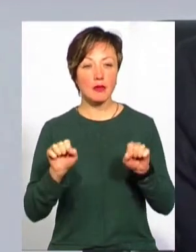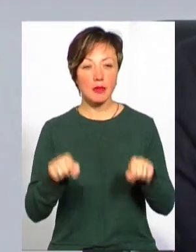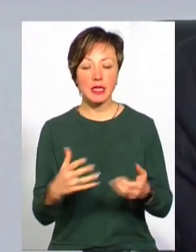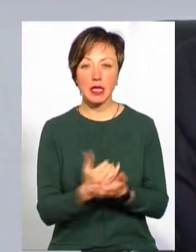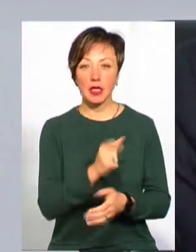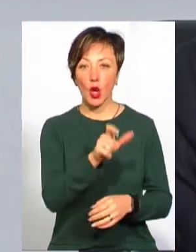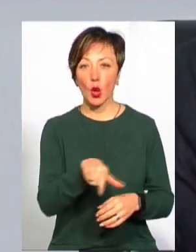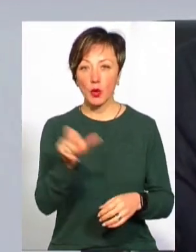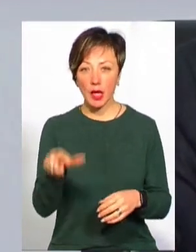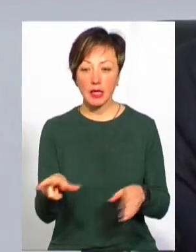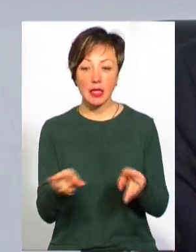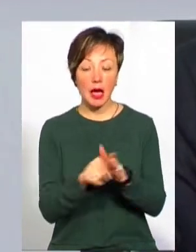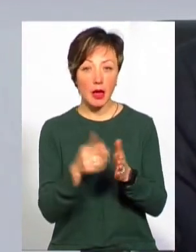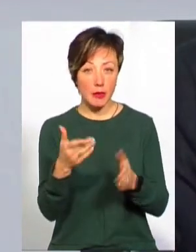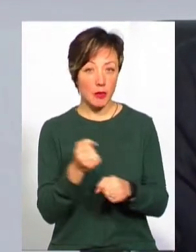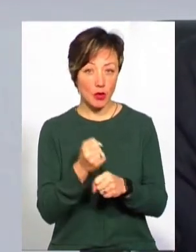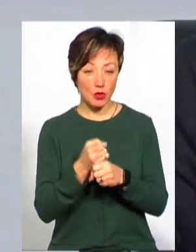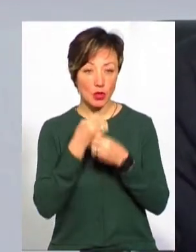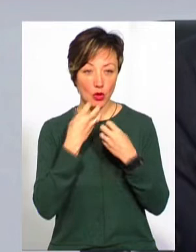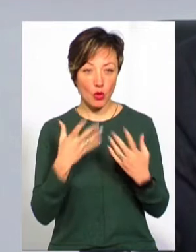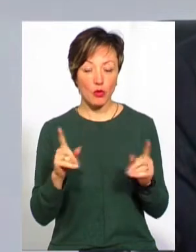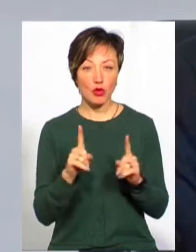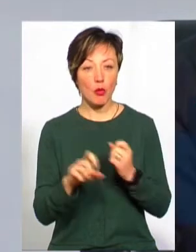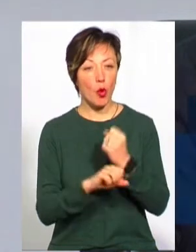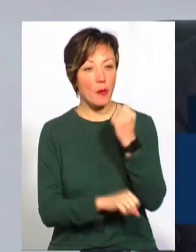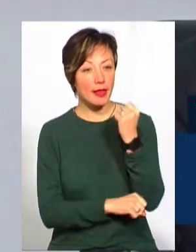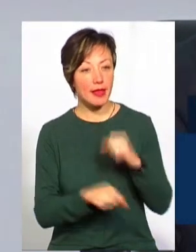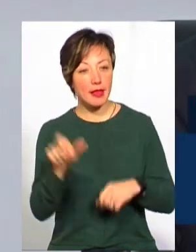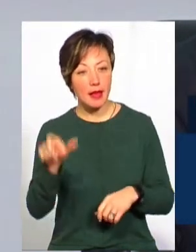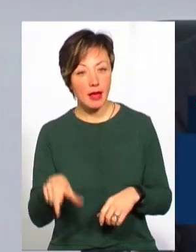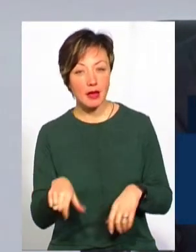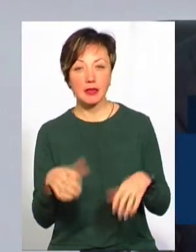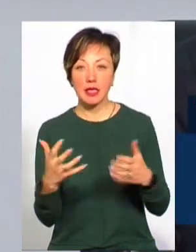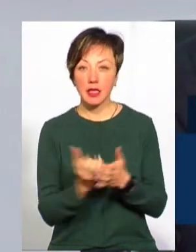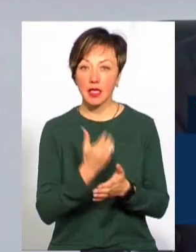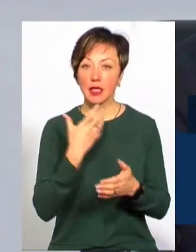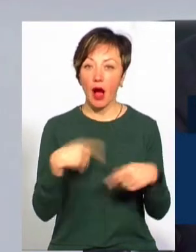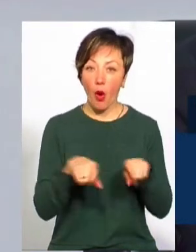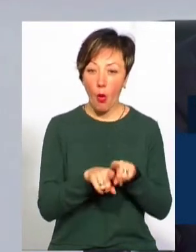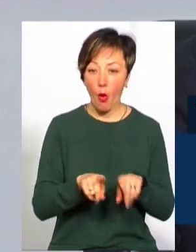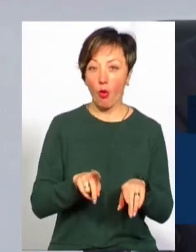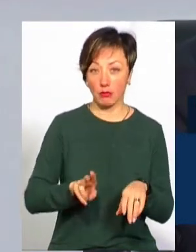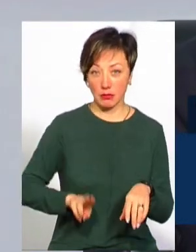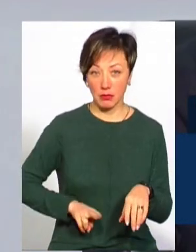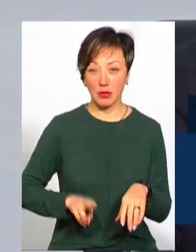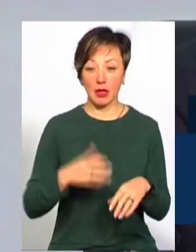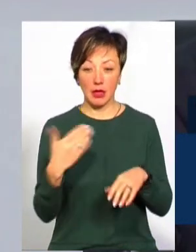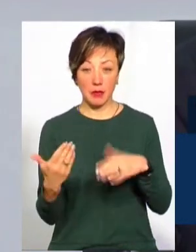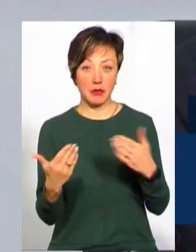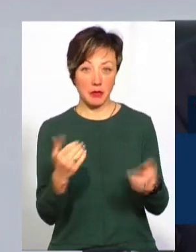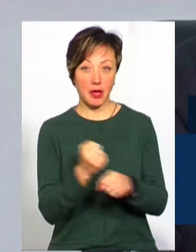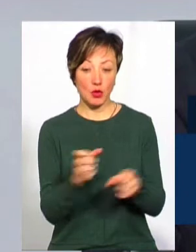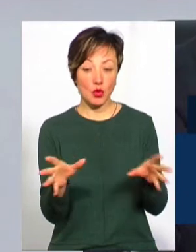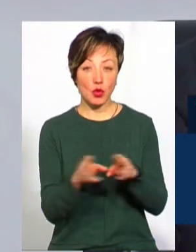людей, із якими йому працюється добре. І щоб робітник міг знайти собі такого роботодавця, з яким йому чи їй працюється